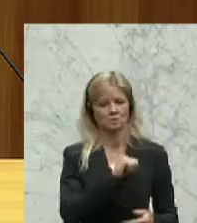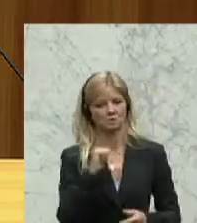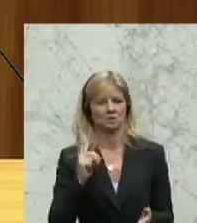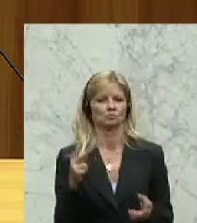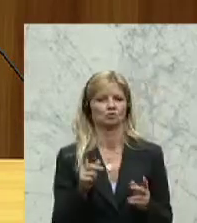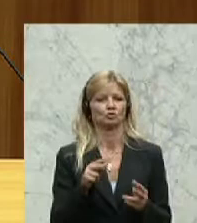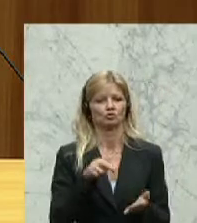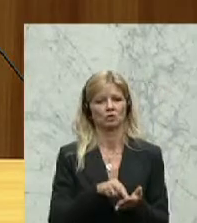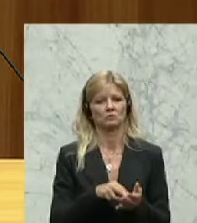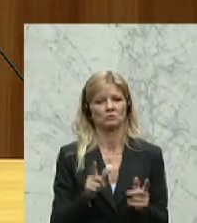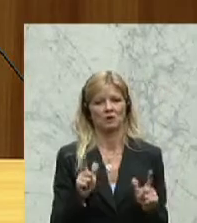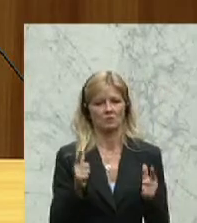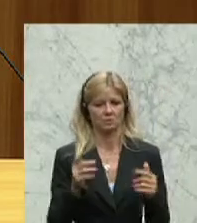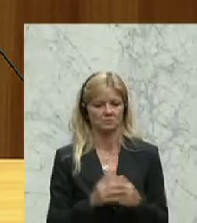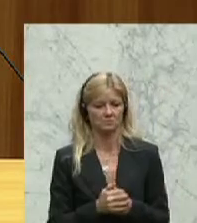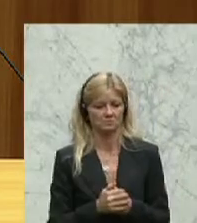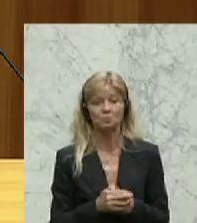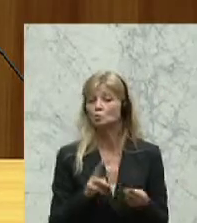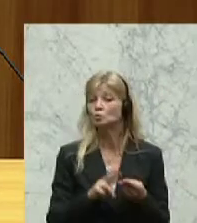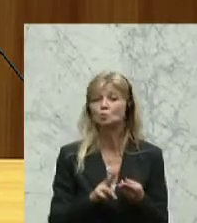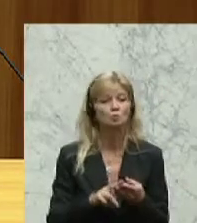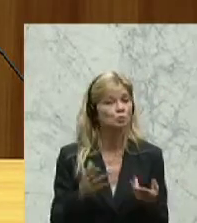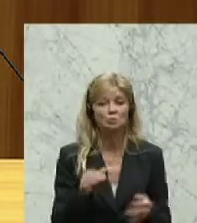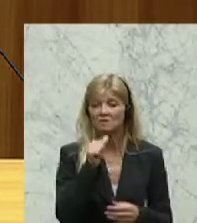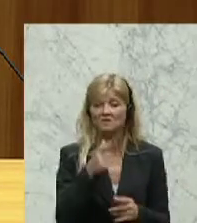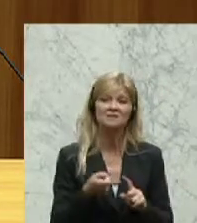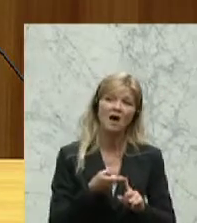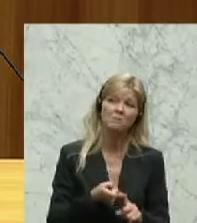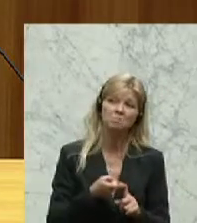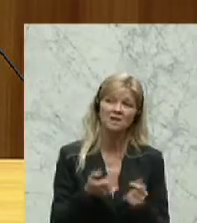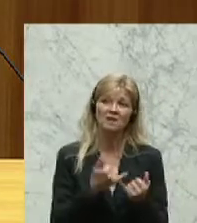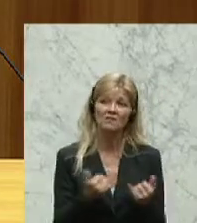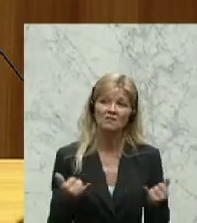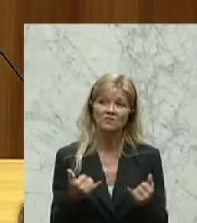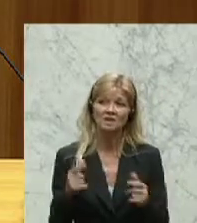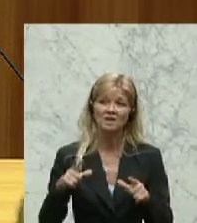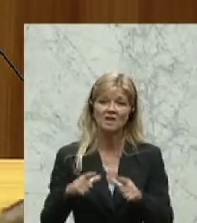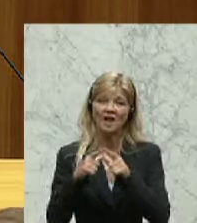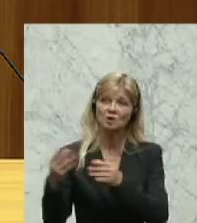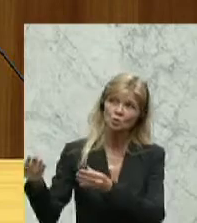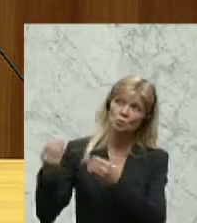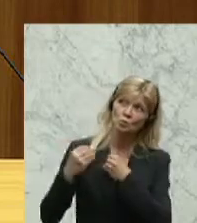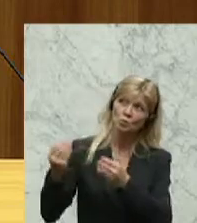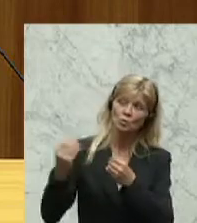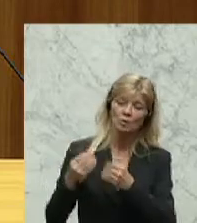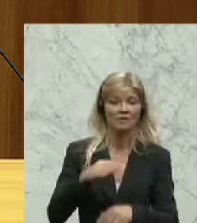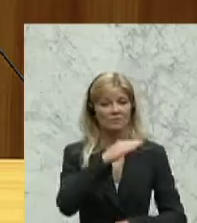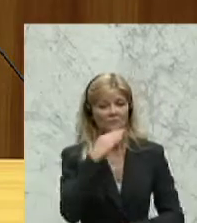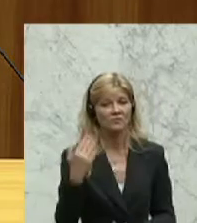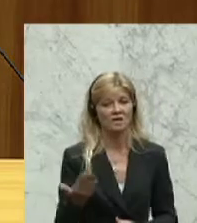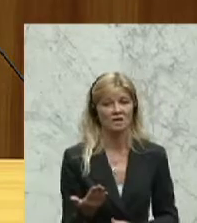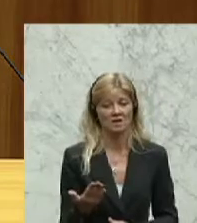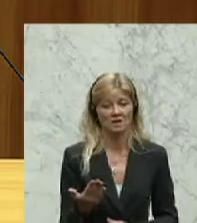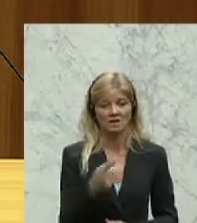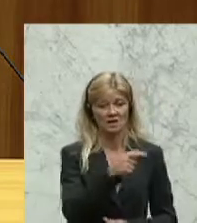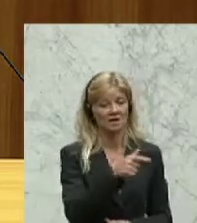abhängig sind von transferleistungen und ein großer teil unserer bevölkerung ist derzeit von transferleistungen abhängig und das sollten wir